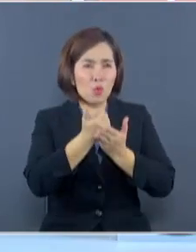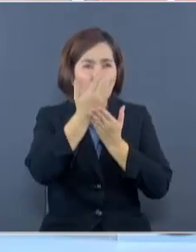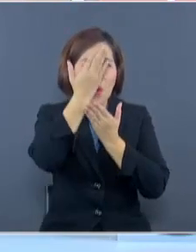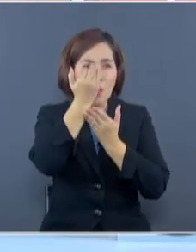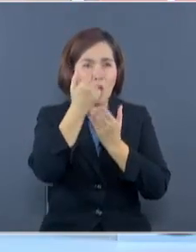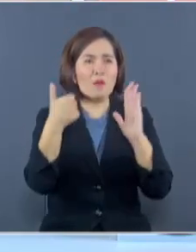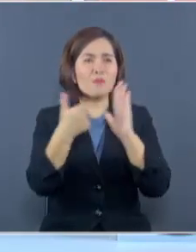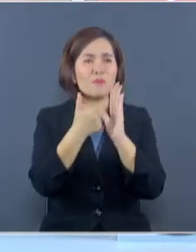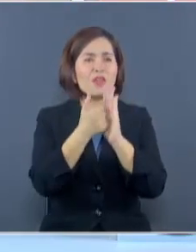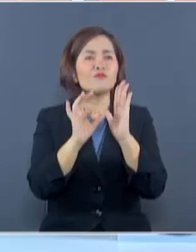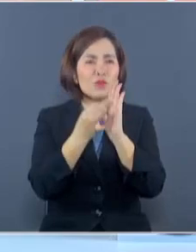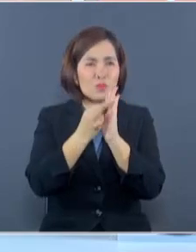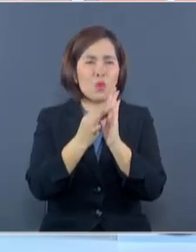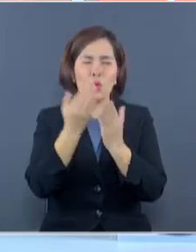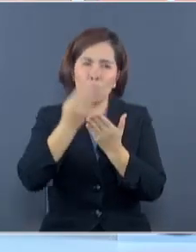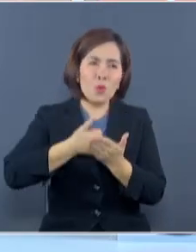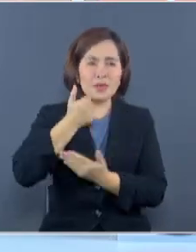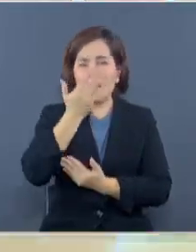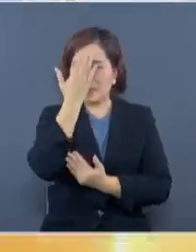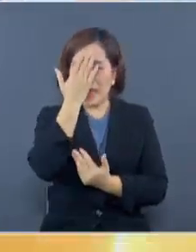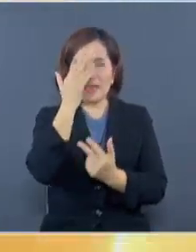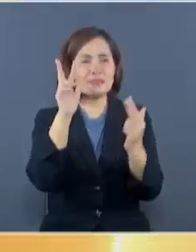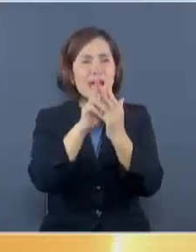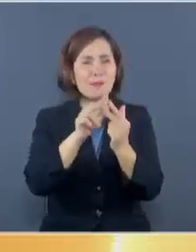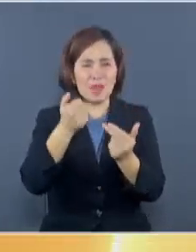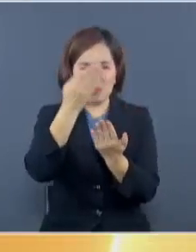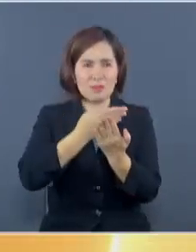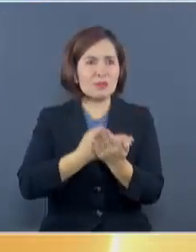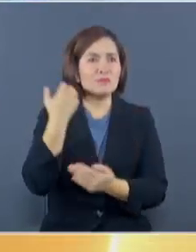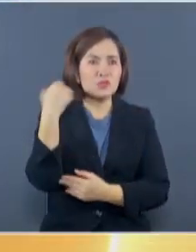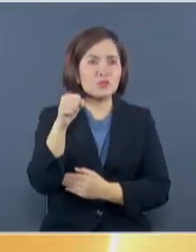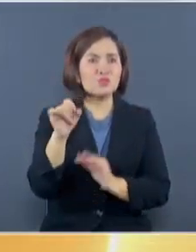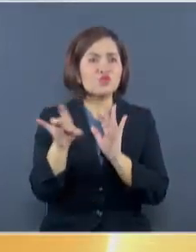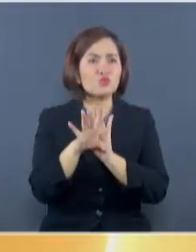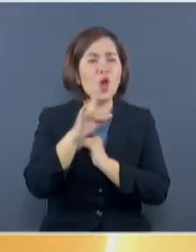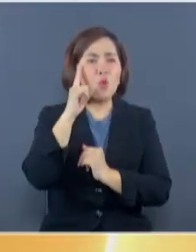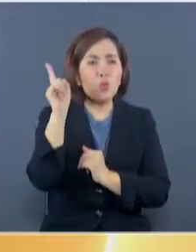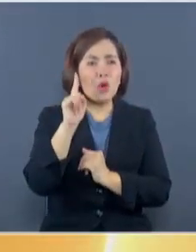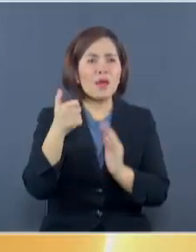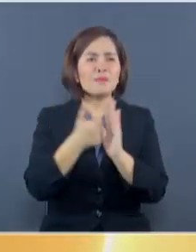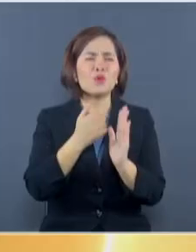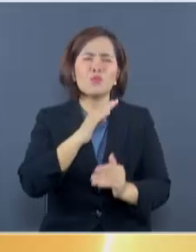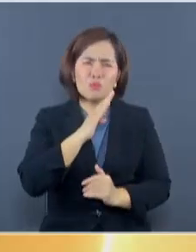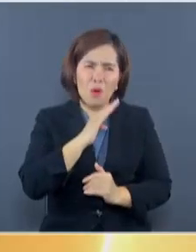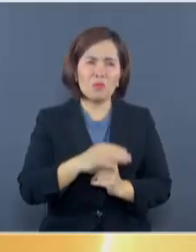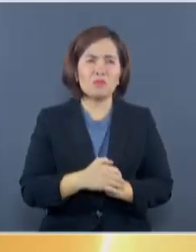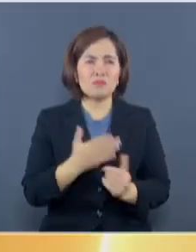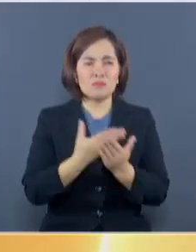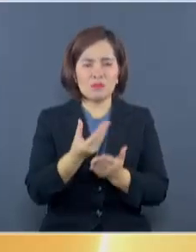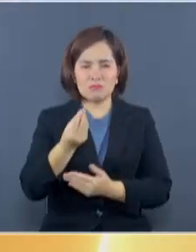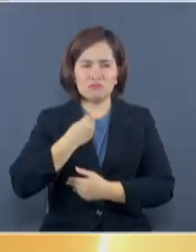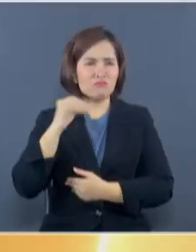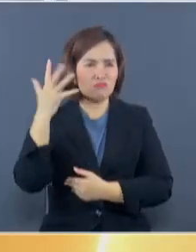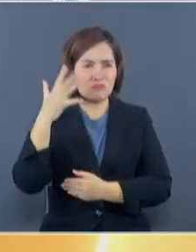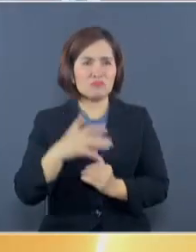านเพจออนไลน์อุตส่าห์ถูกเลขหน้า3ตัวตั้ง10ใบอ่ะคุณผู้ช ม สุดท้ายมารู้ทีหลังเป็นเพจปลอมนะคะไม่ได้เงินด้ว